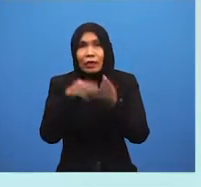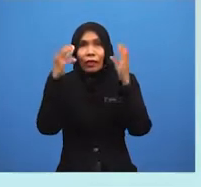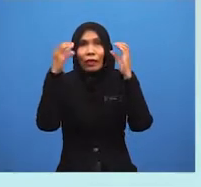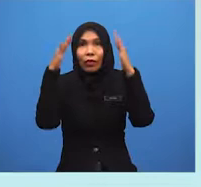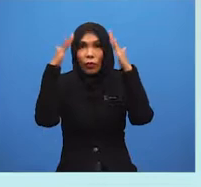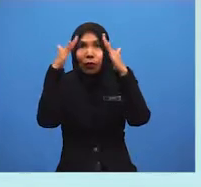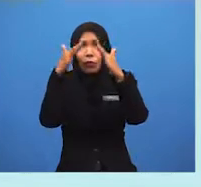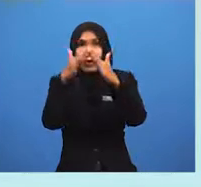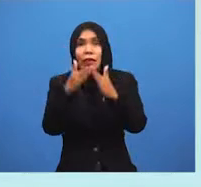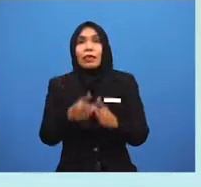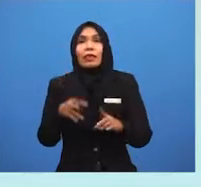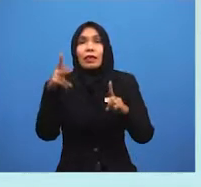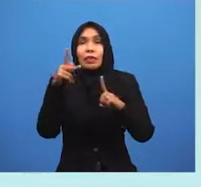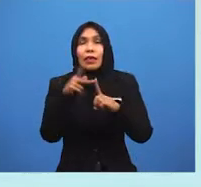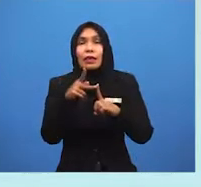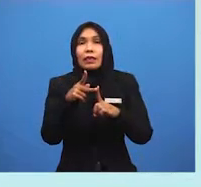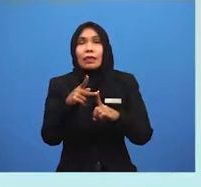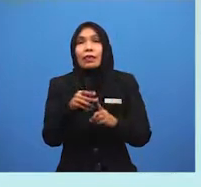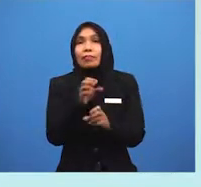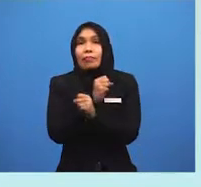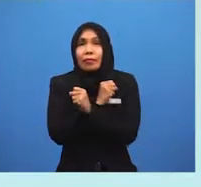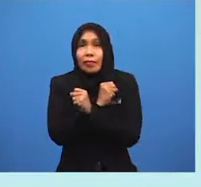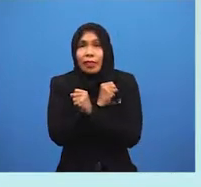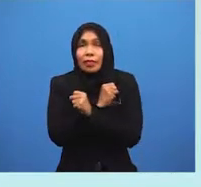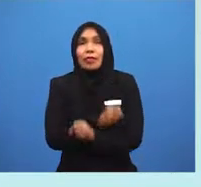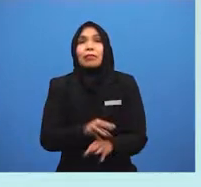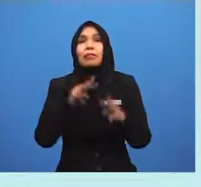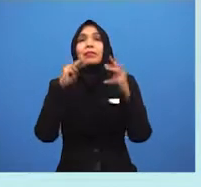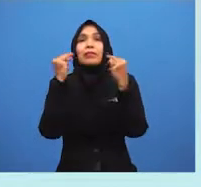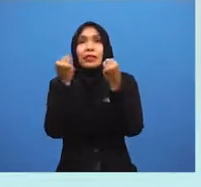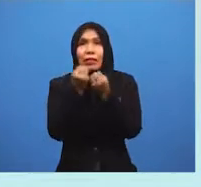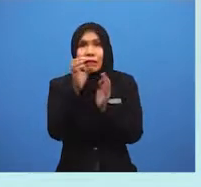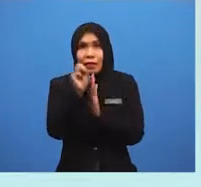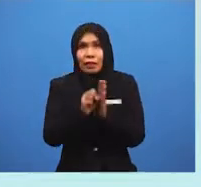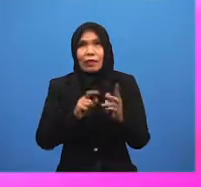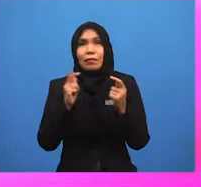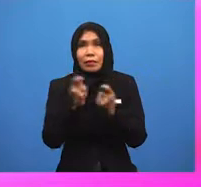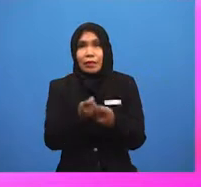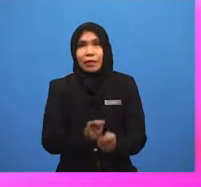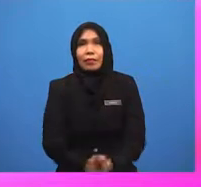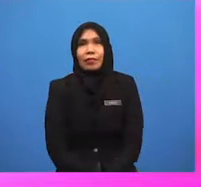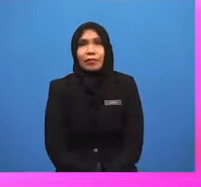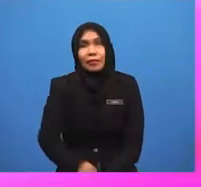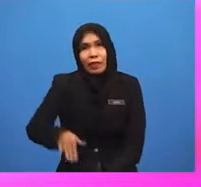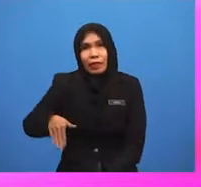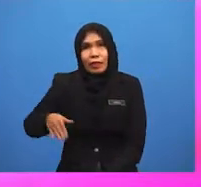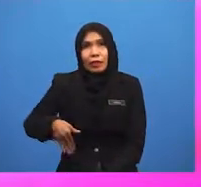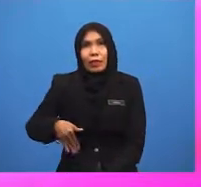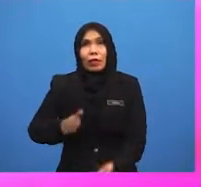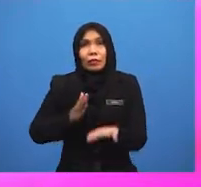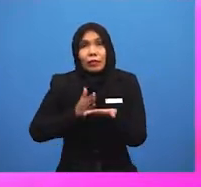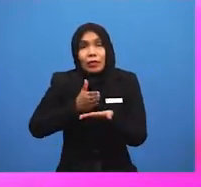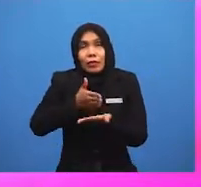menyayangi masyarakat setempat. Sebelum kita